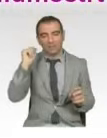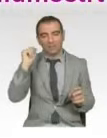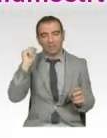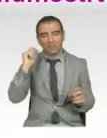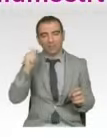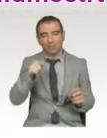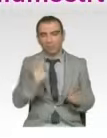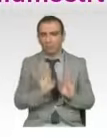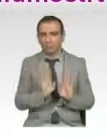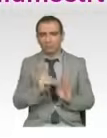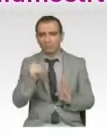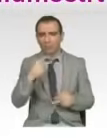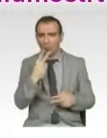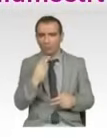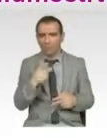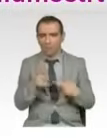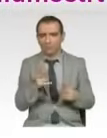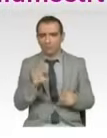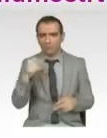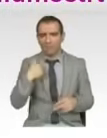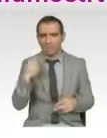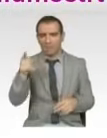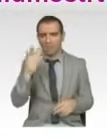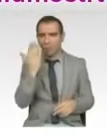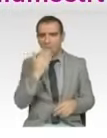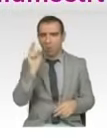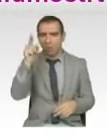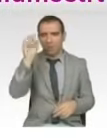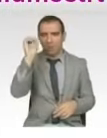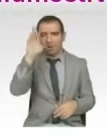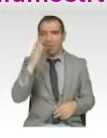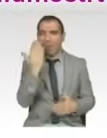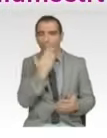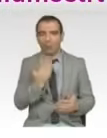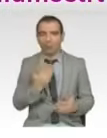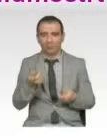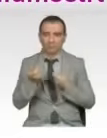Durup dururken şey konuşmalar açmaya başladı. Ben seni oraya oku diye gönderdim diye.